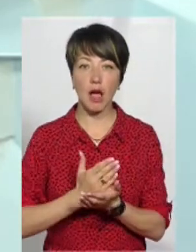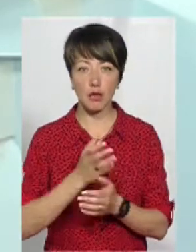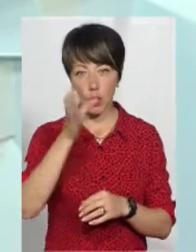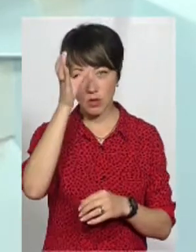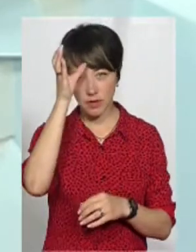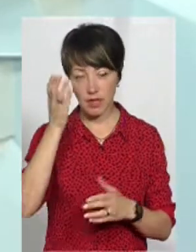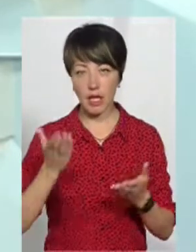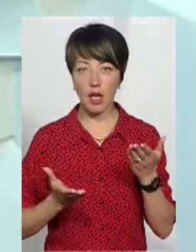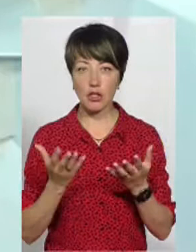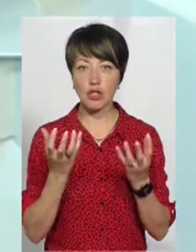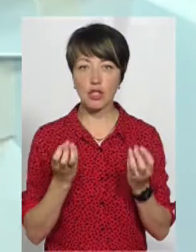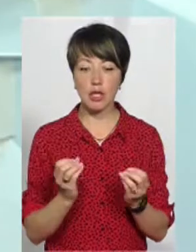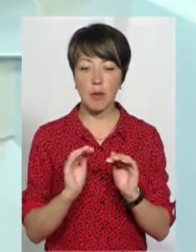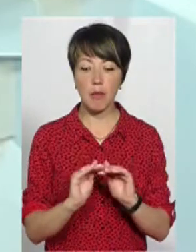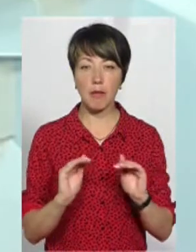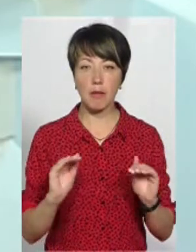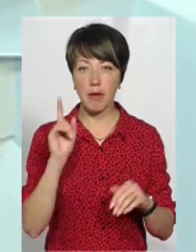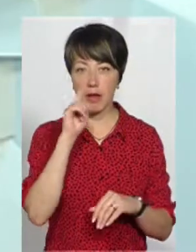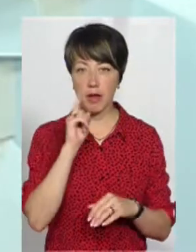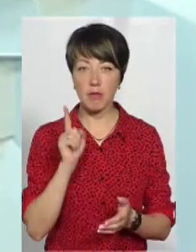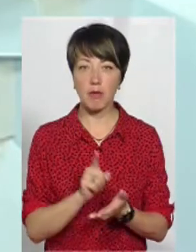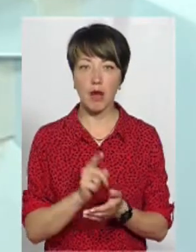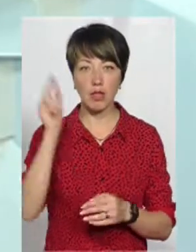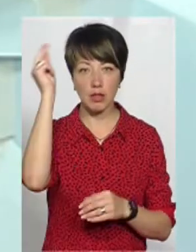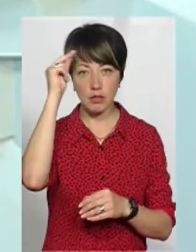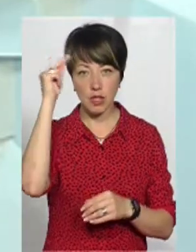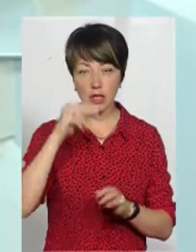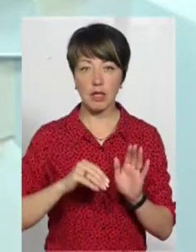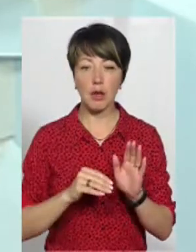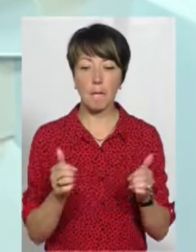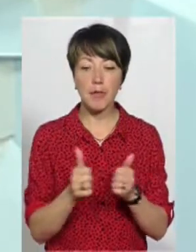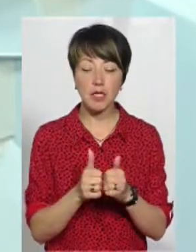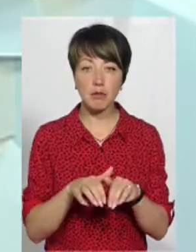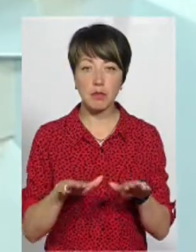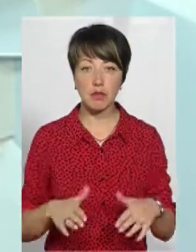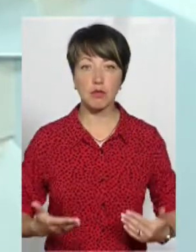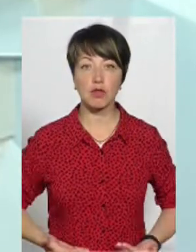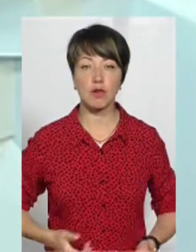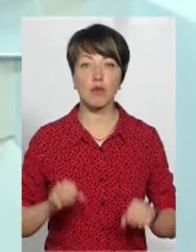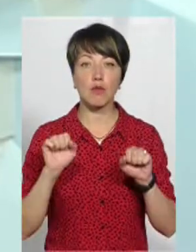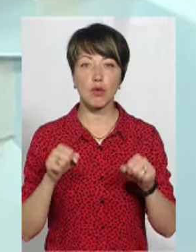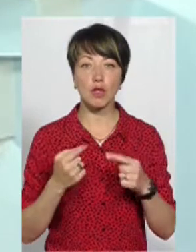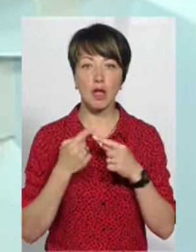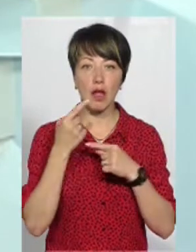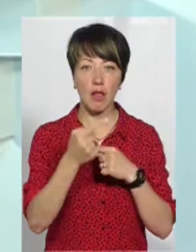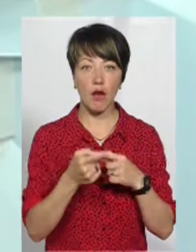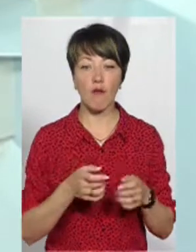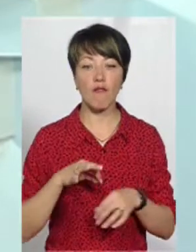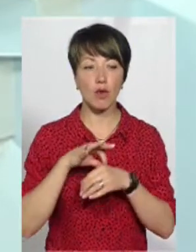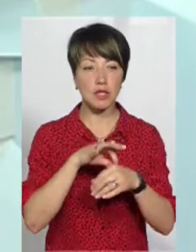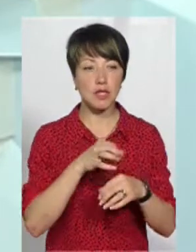освіту. І якщо ще маленькі діти мають навчатися якнайближче до місця проживання, їх не можна далеко возити,